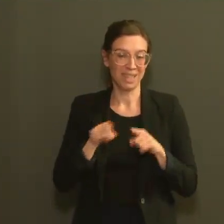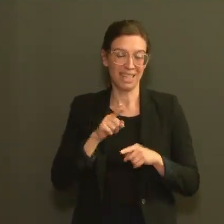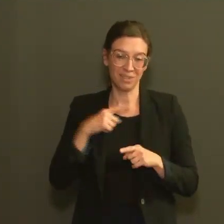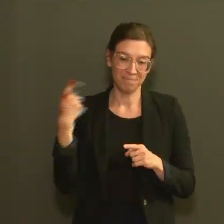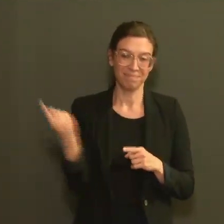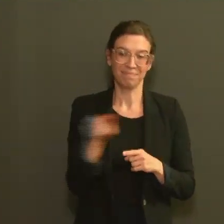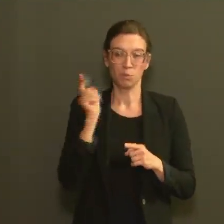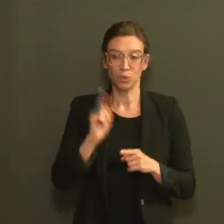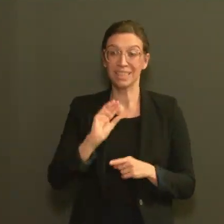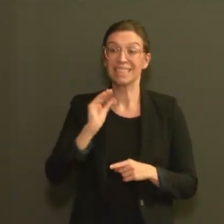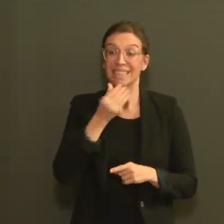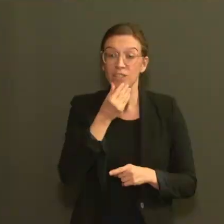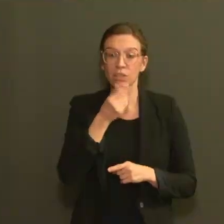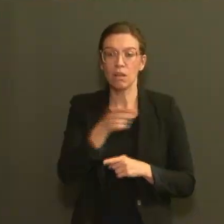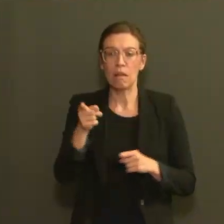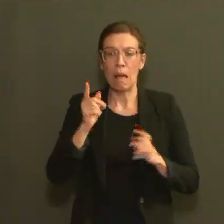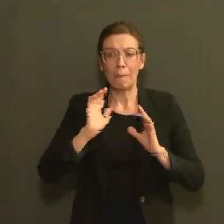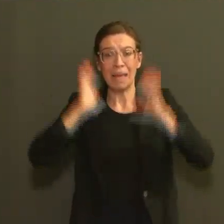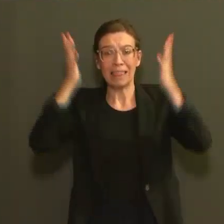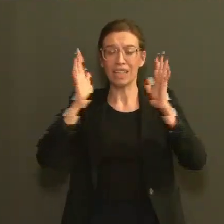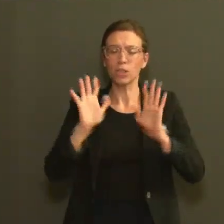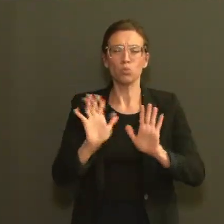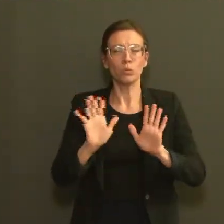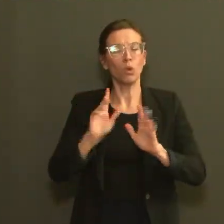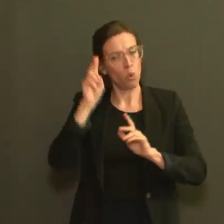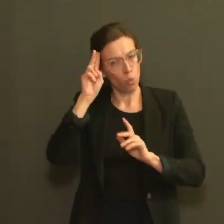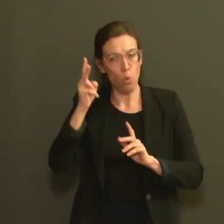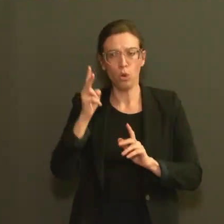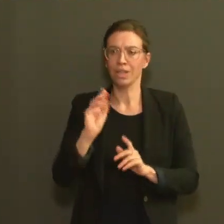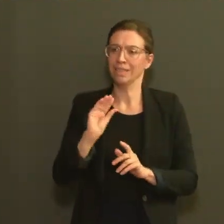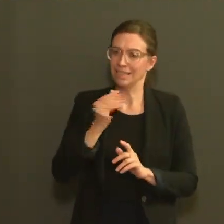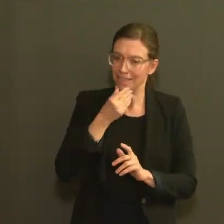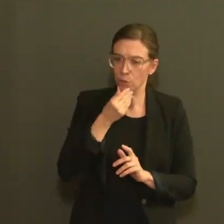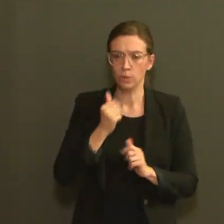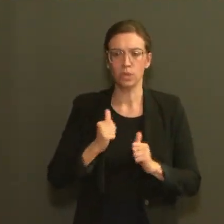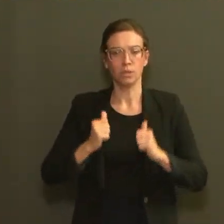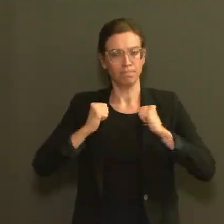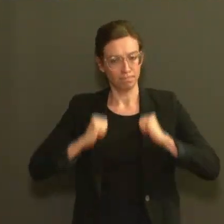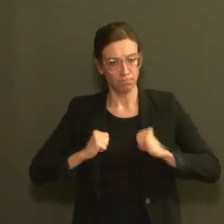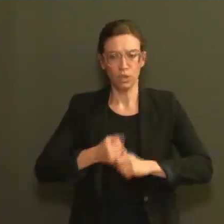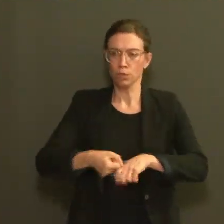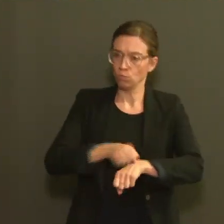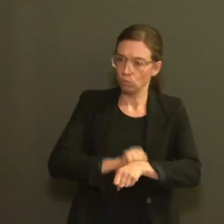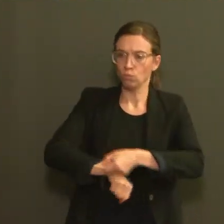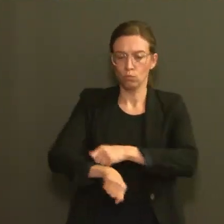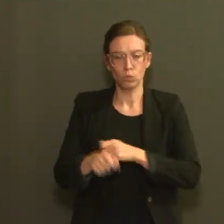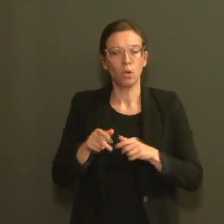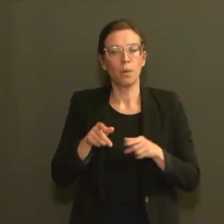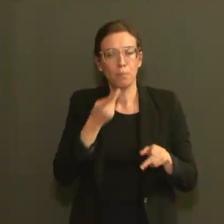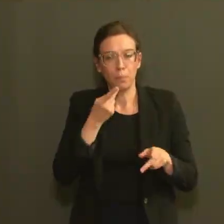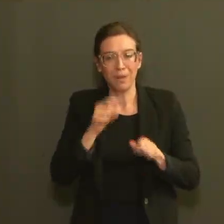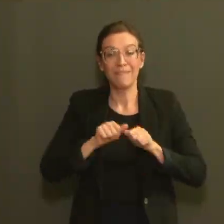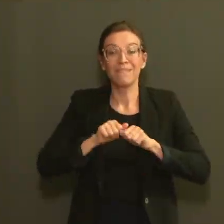z'n allen gaan we deze golf beheersen. We kennen het virus beter en we weten wat we moeten doen.